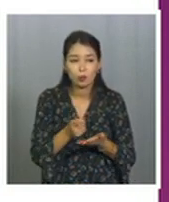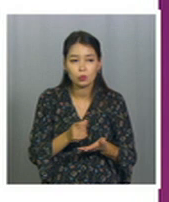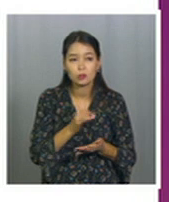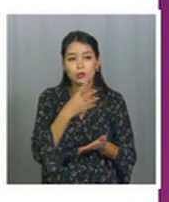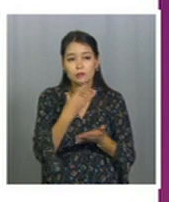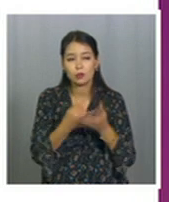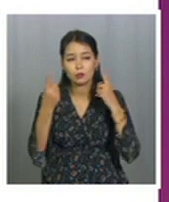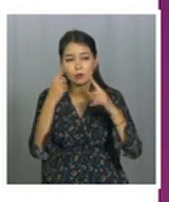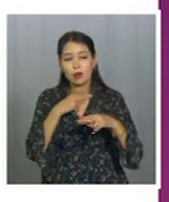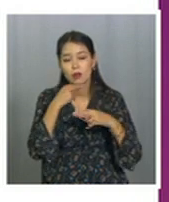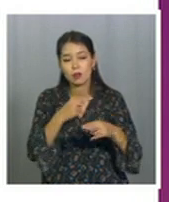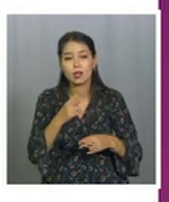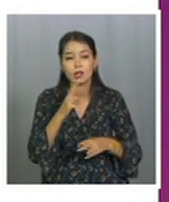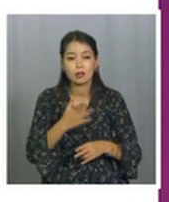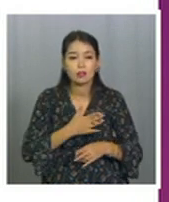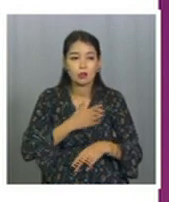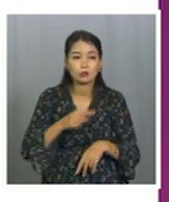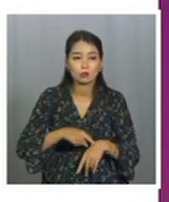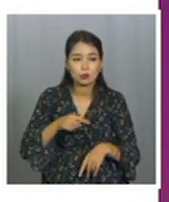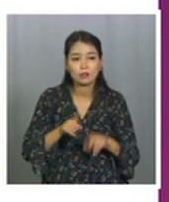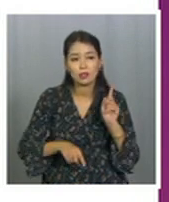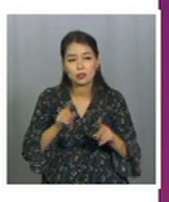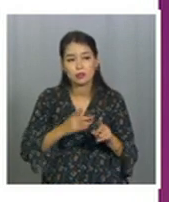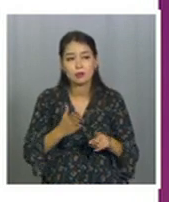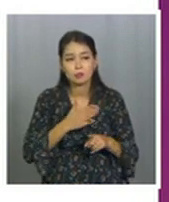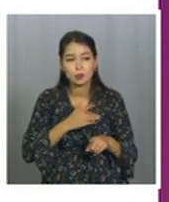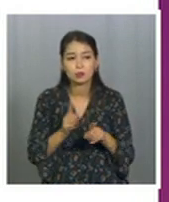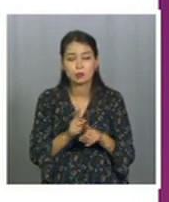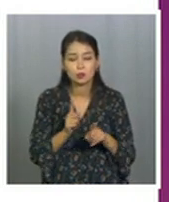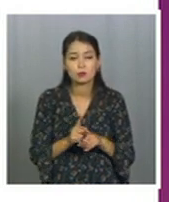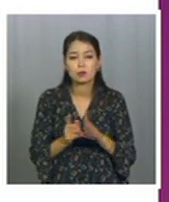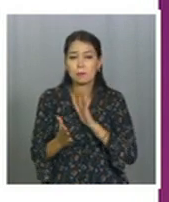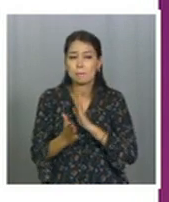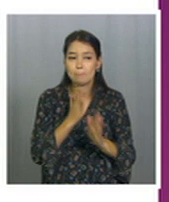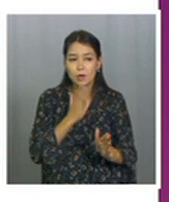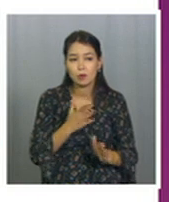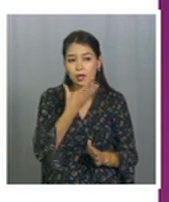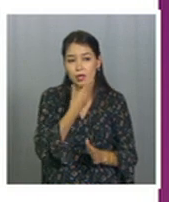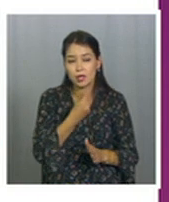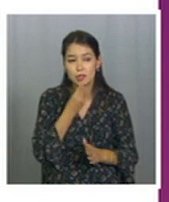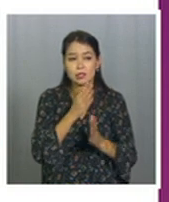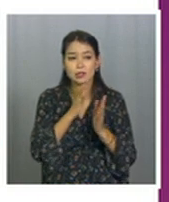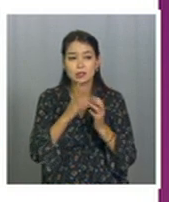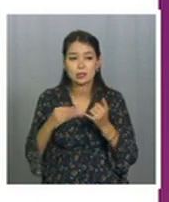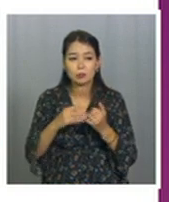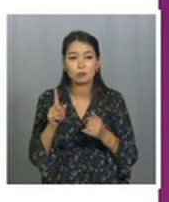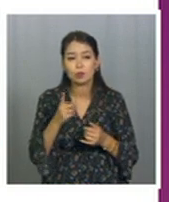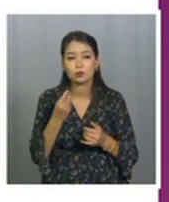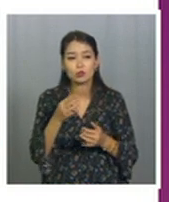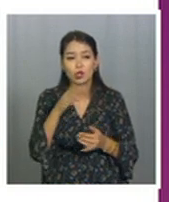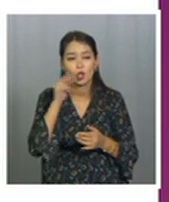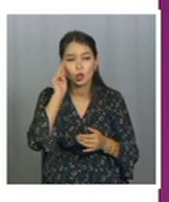чувствам. Иногда мы проходим мимо красоты земли, потому что еще не научились смотреть, слушать и слышать